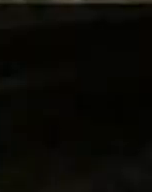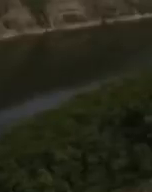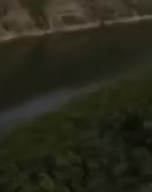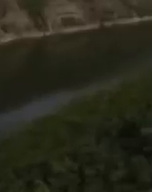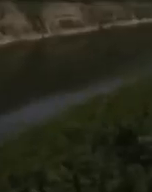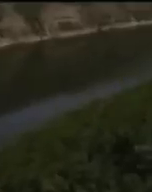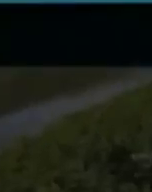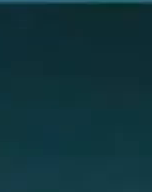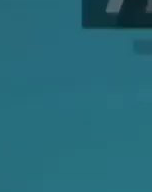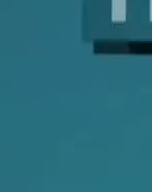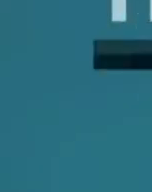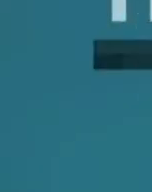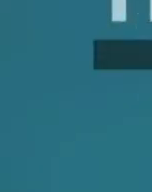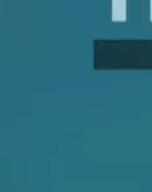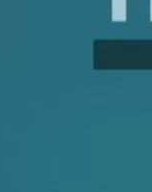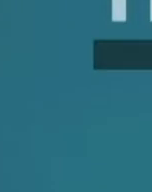Музика